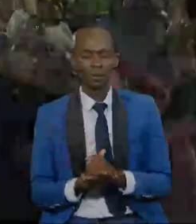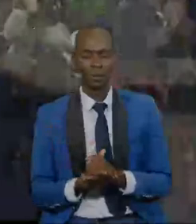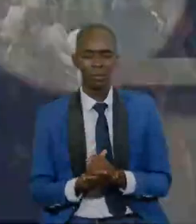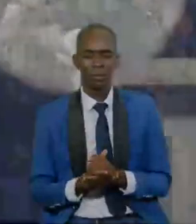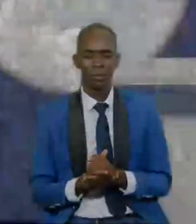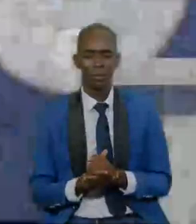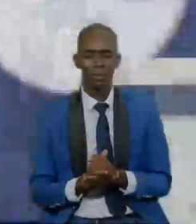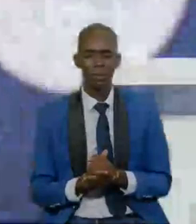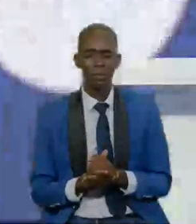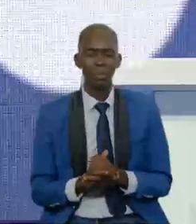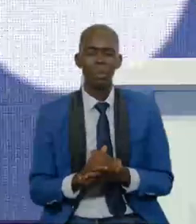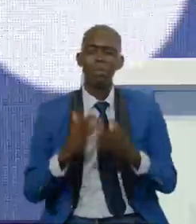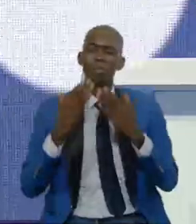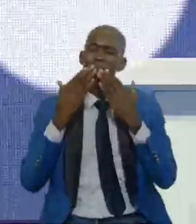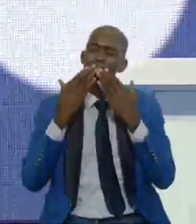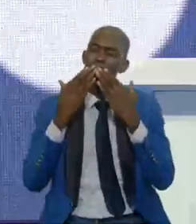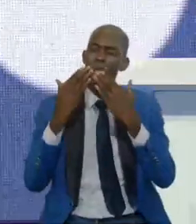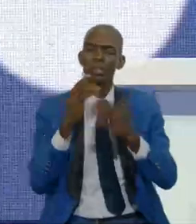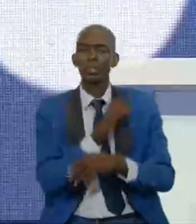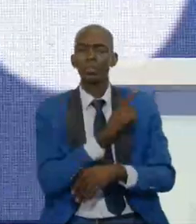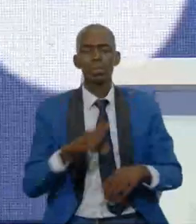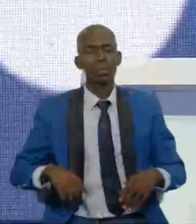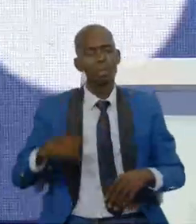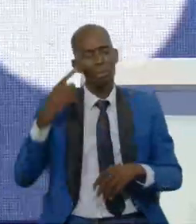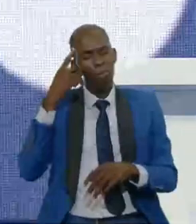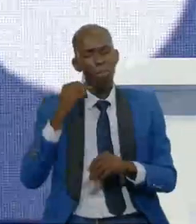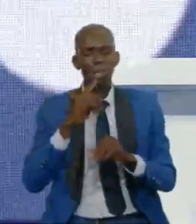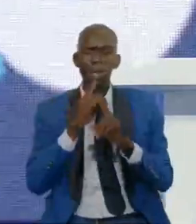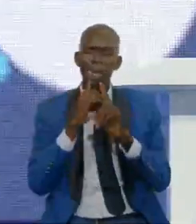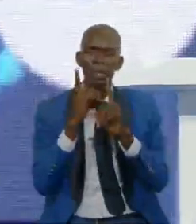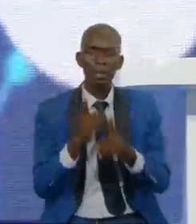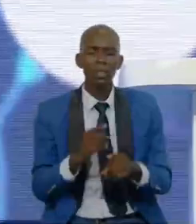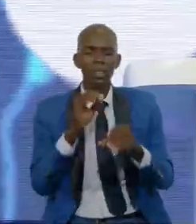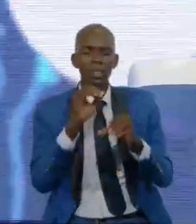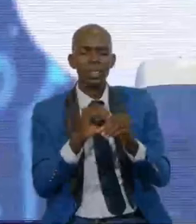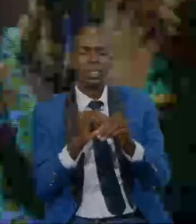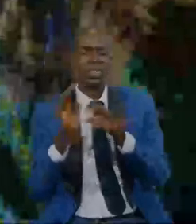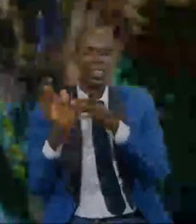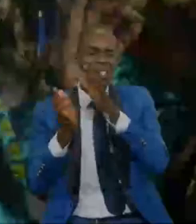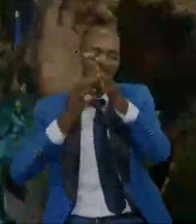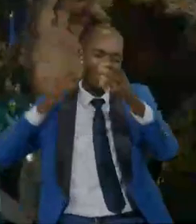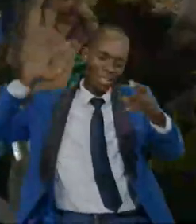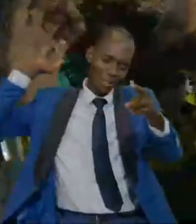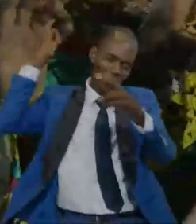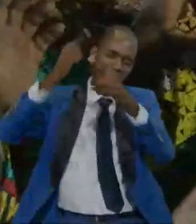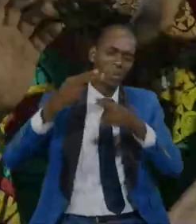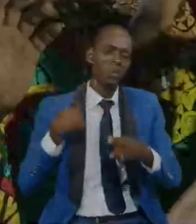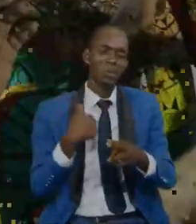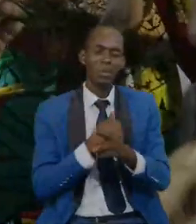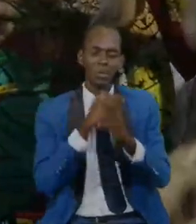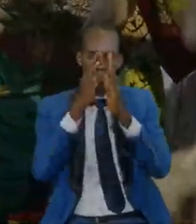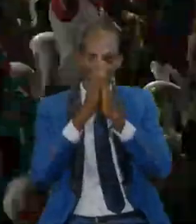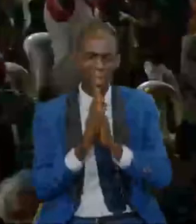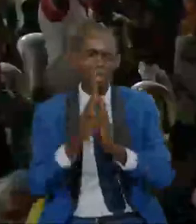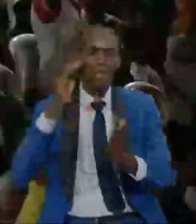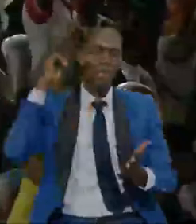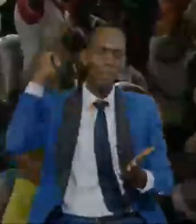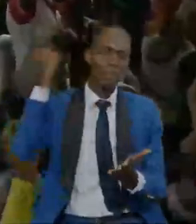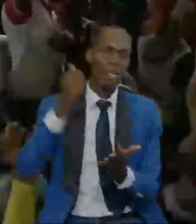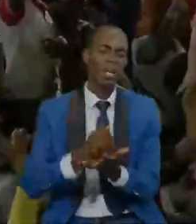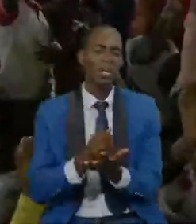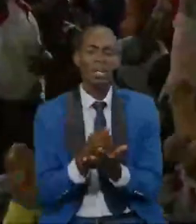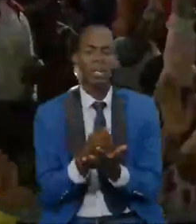les infirmités, les défis disparaissent. Nous te disons merci pour la réponse. Au nom